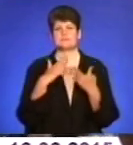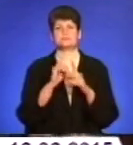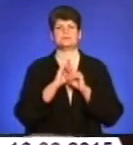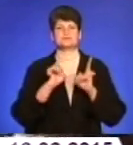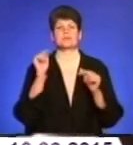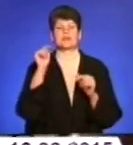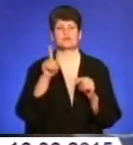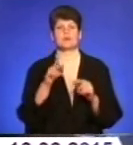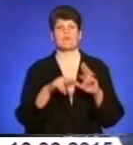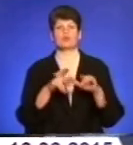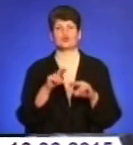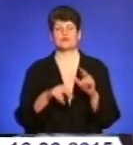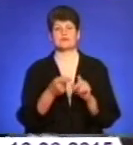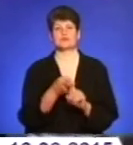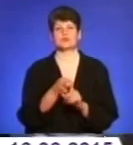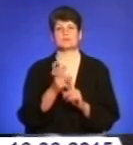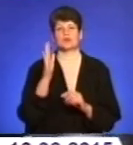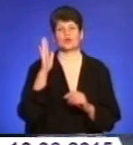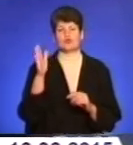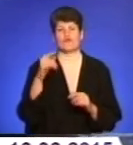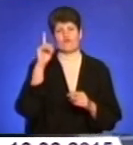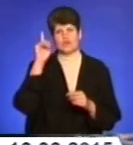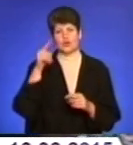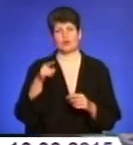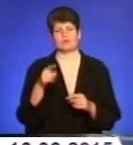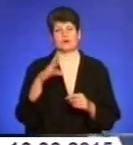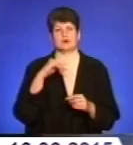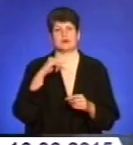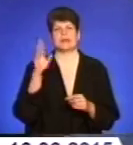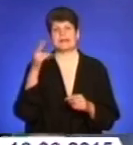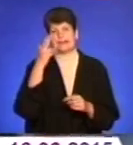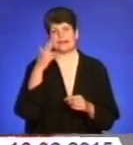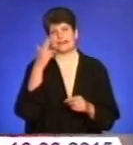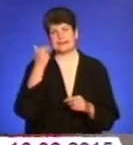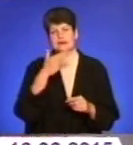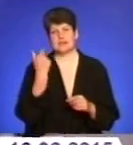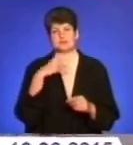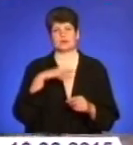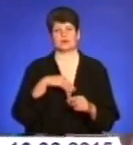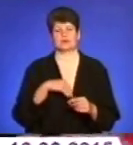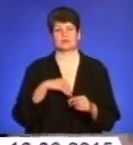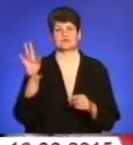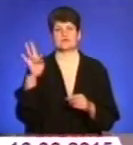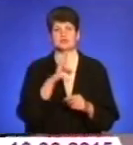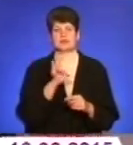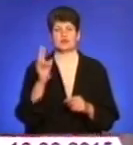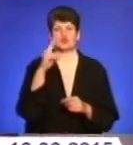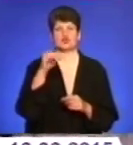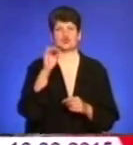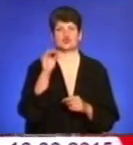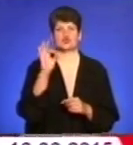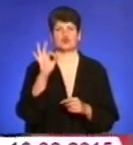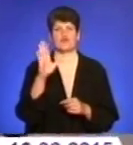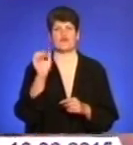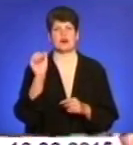вона побудована згідно з методикою відомого італійського душпастера, який працював з молоддю – Джованні Боско. Дітей під час